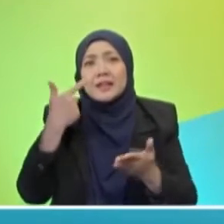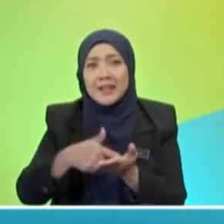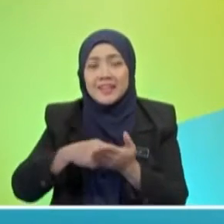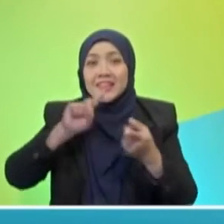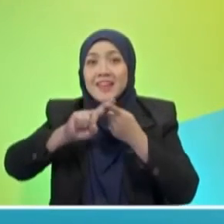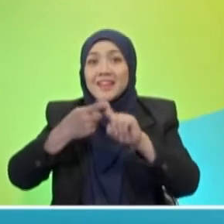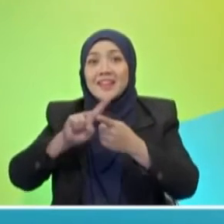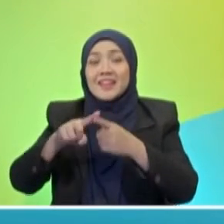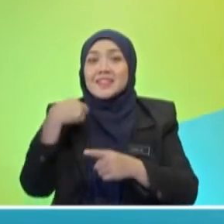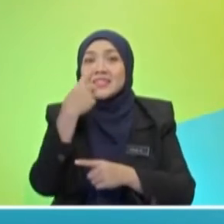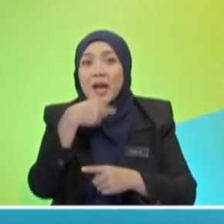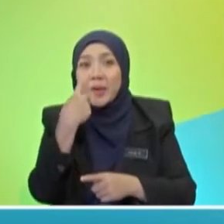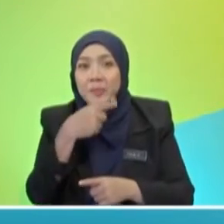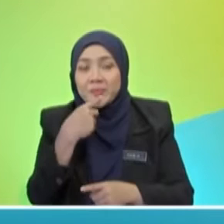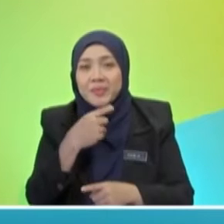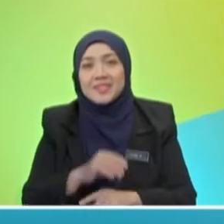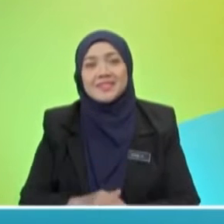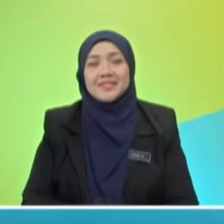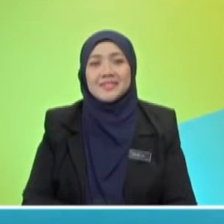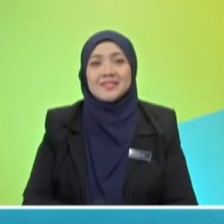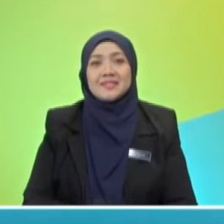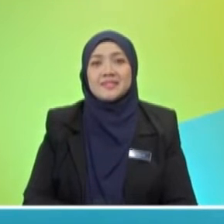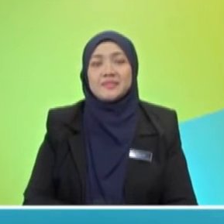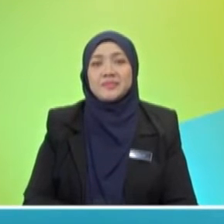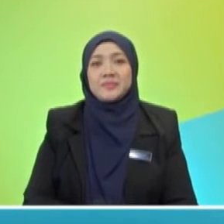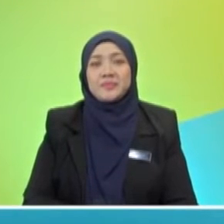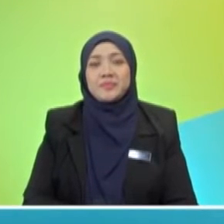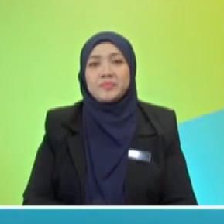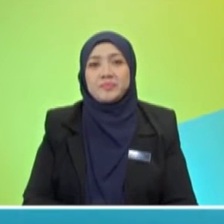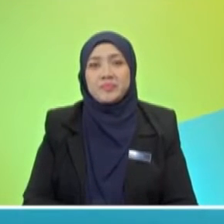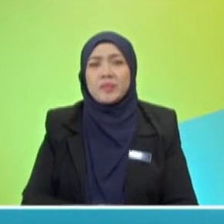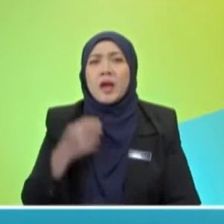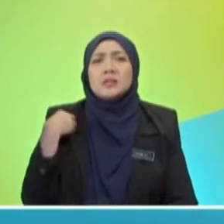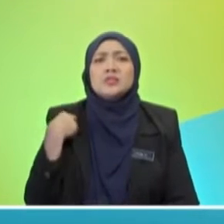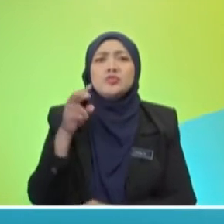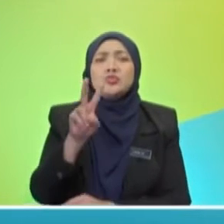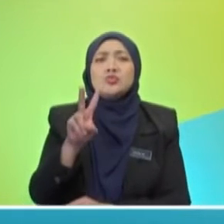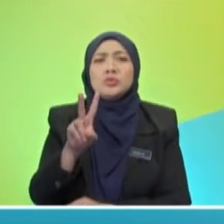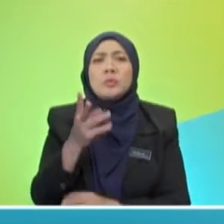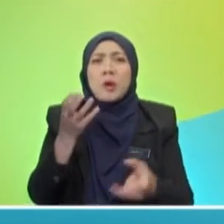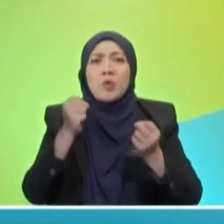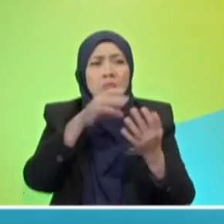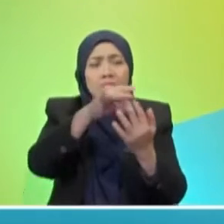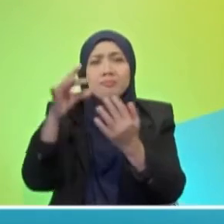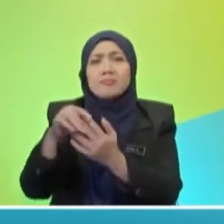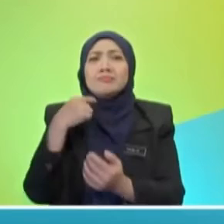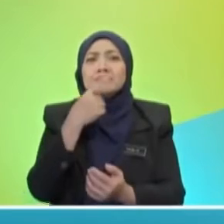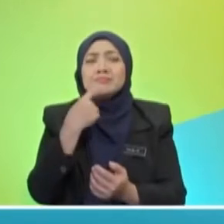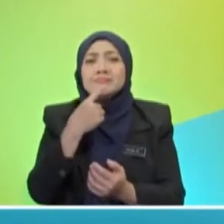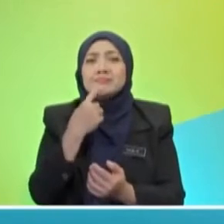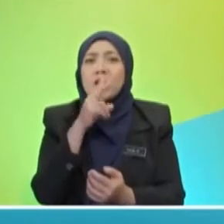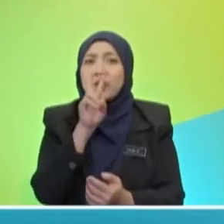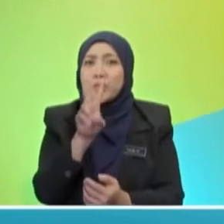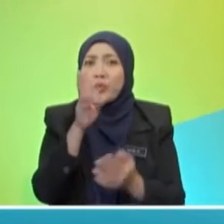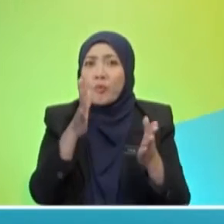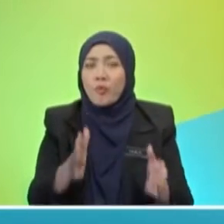lihat siapa yang kena. Siapa tu? Siapa tu? Ada 2 tu. Dia nak pilih yang mana satu. Apa? Ada